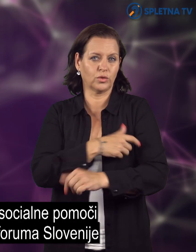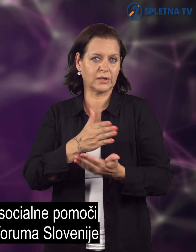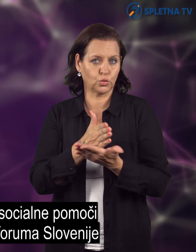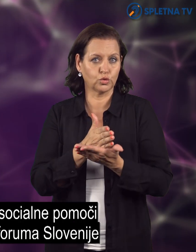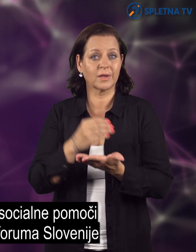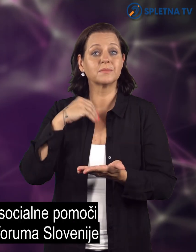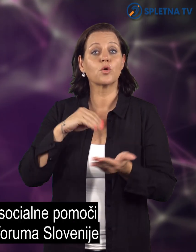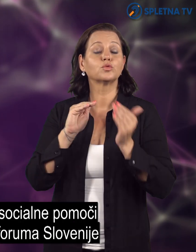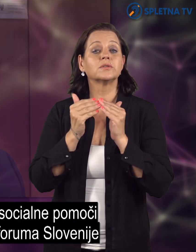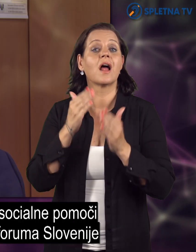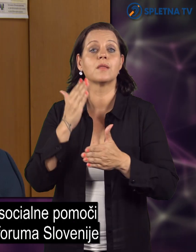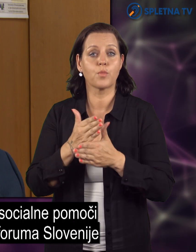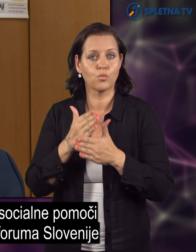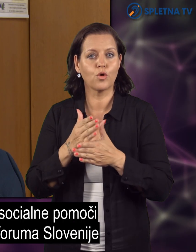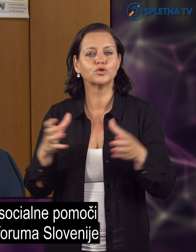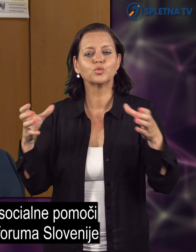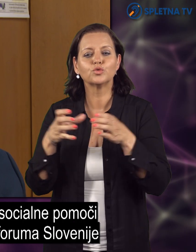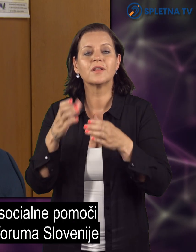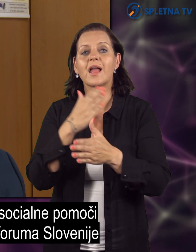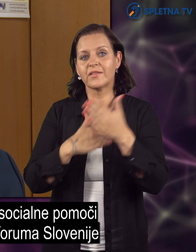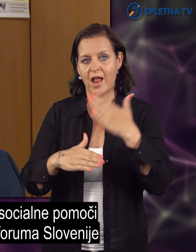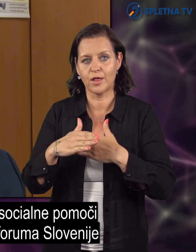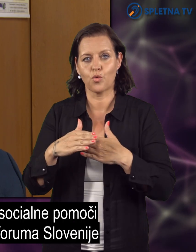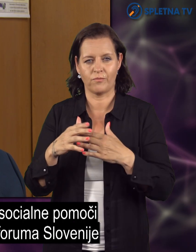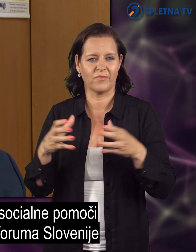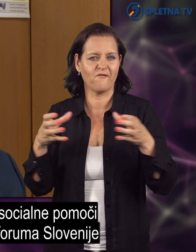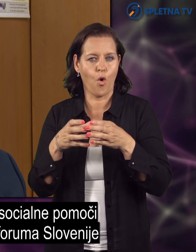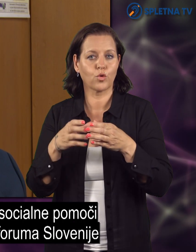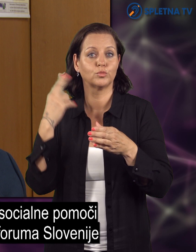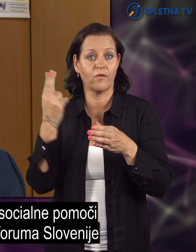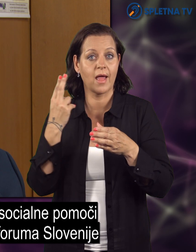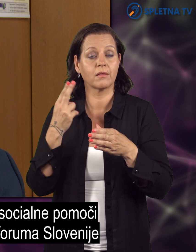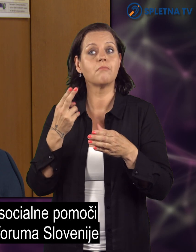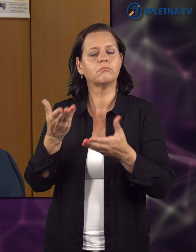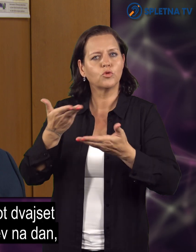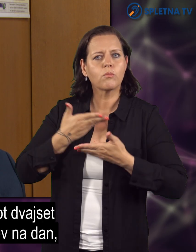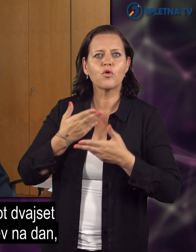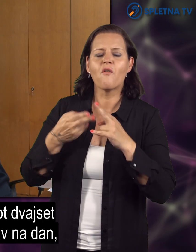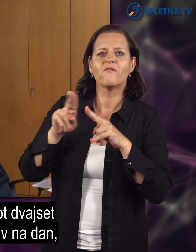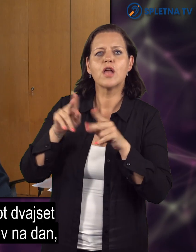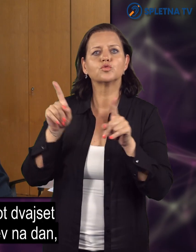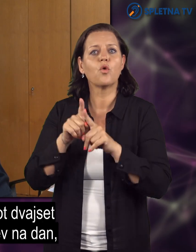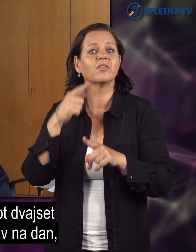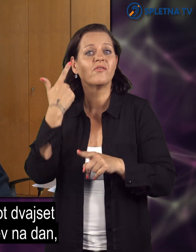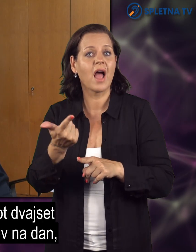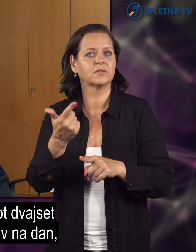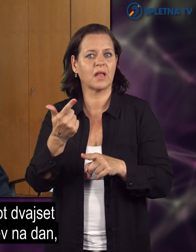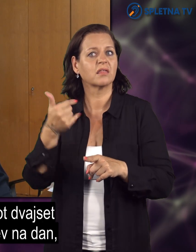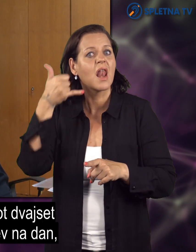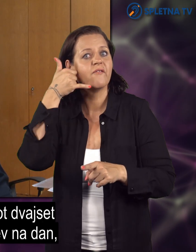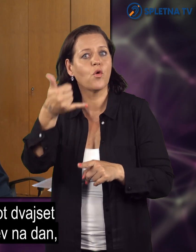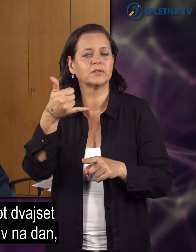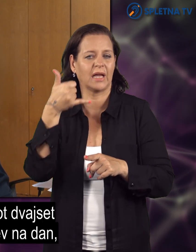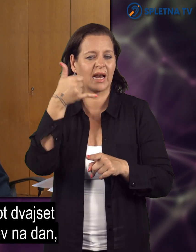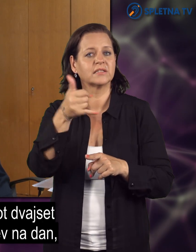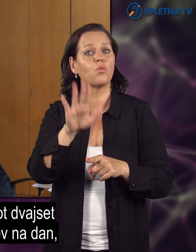V dežurni službi psihosocialne pomoči Združenja invalidov Foruma Slovenije prejmejo več kot 20